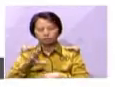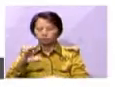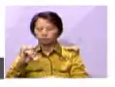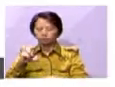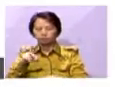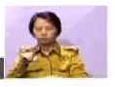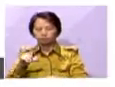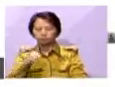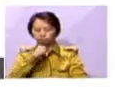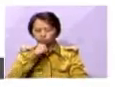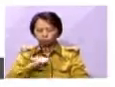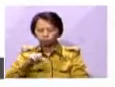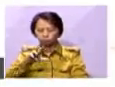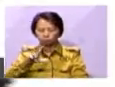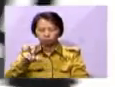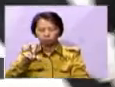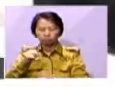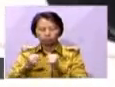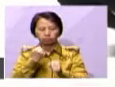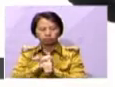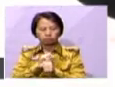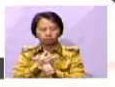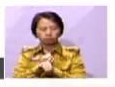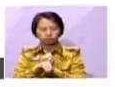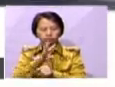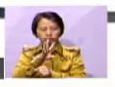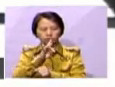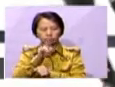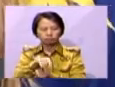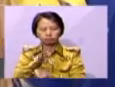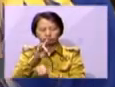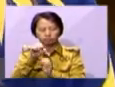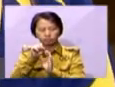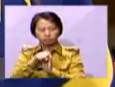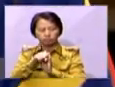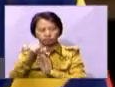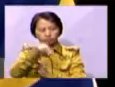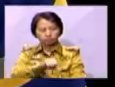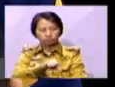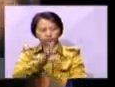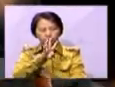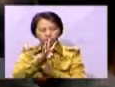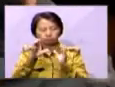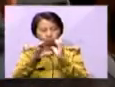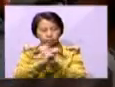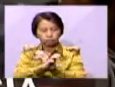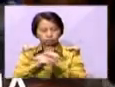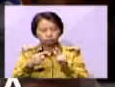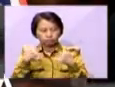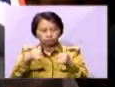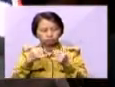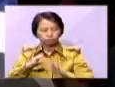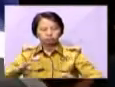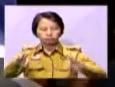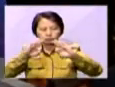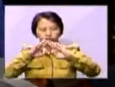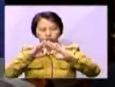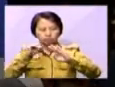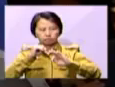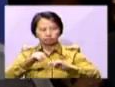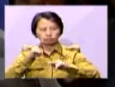23 tahun itu mencatat masa 48.448 saat menewaskan 4 lagi pencabar dalam aksi final